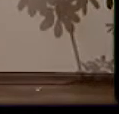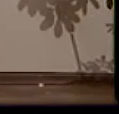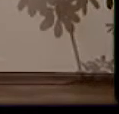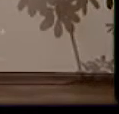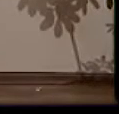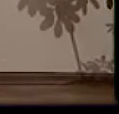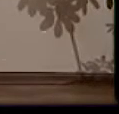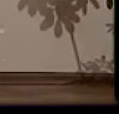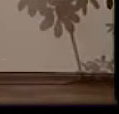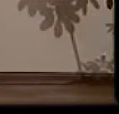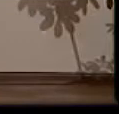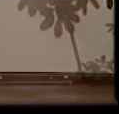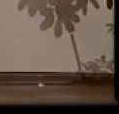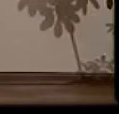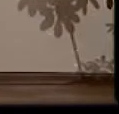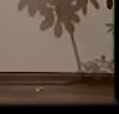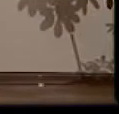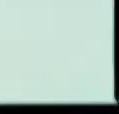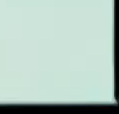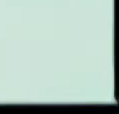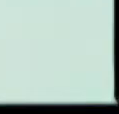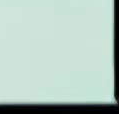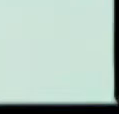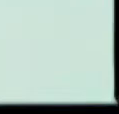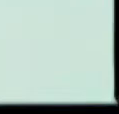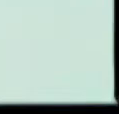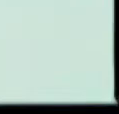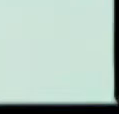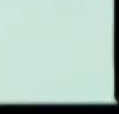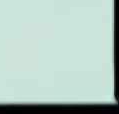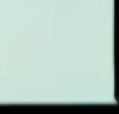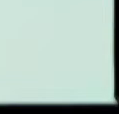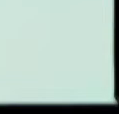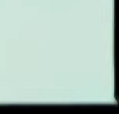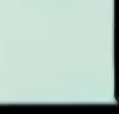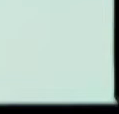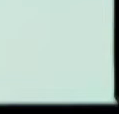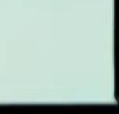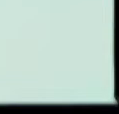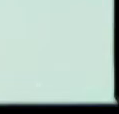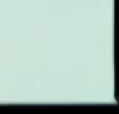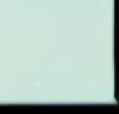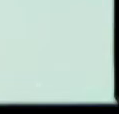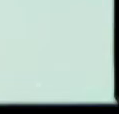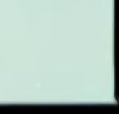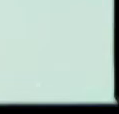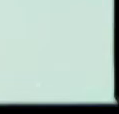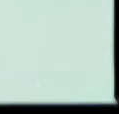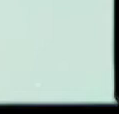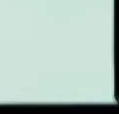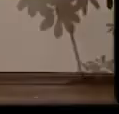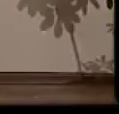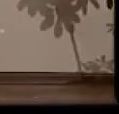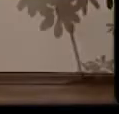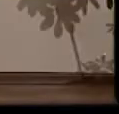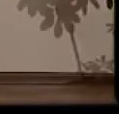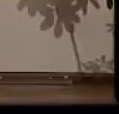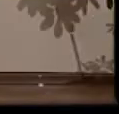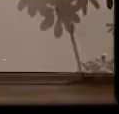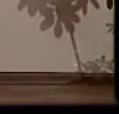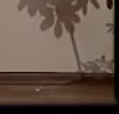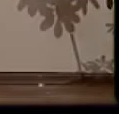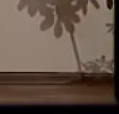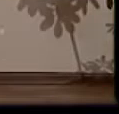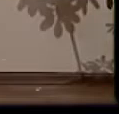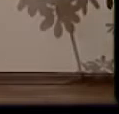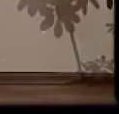Dans la partie de grammaire, on va continuer à apprendre les pronoms relatifs en français. Et bien sûr, dans